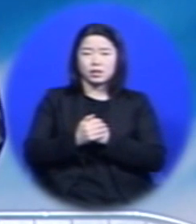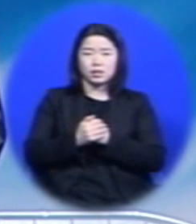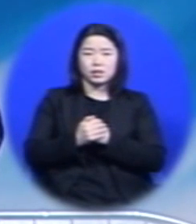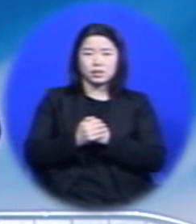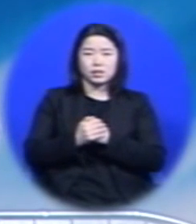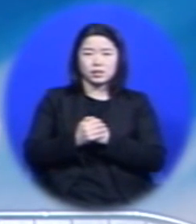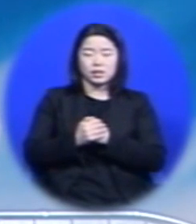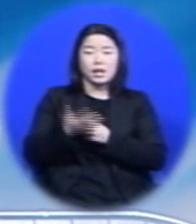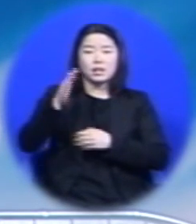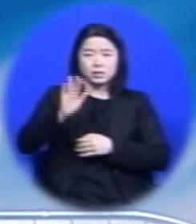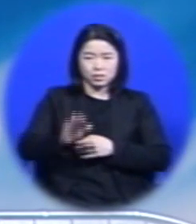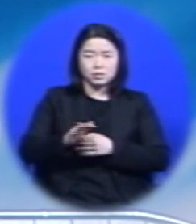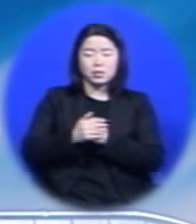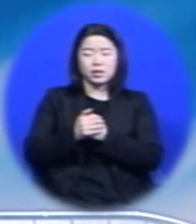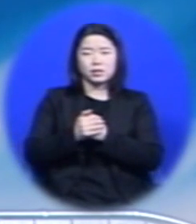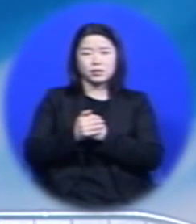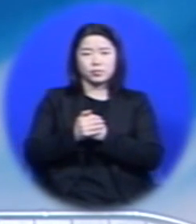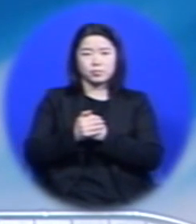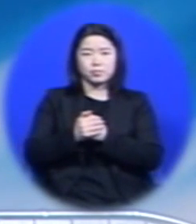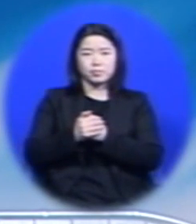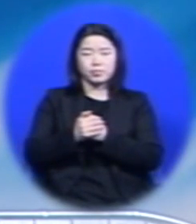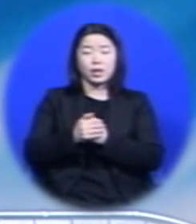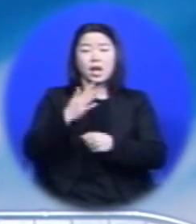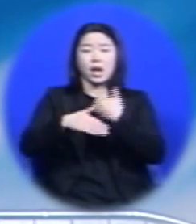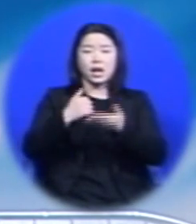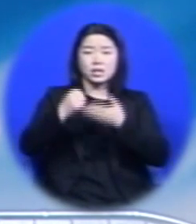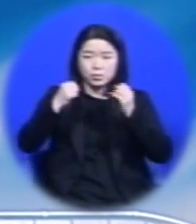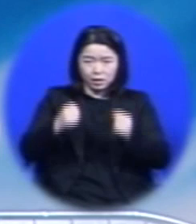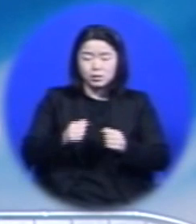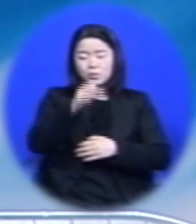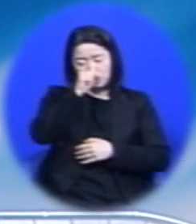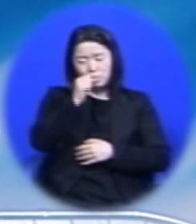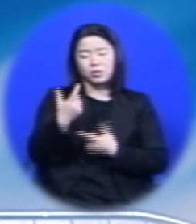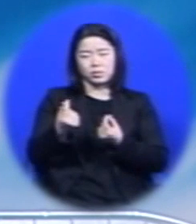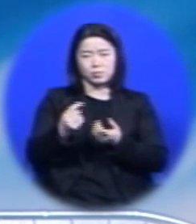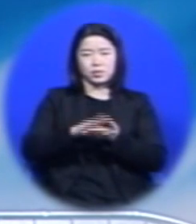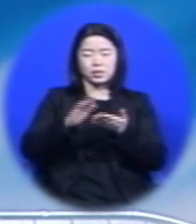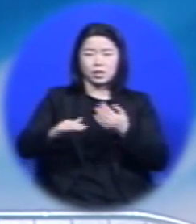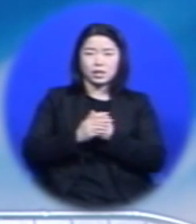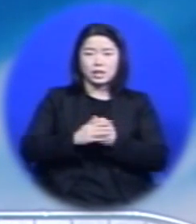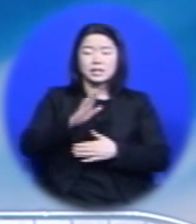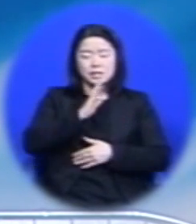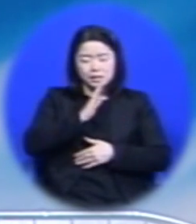않아요 그런데요 하나님이 계시면 좋겠어요